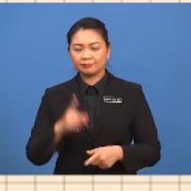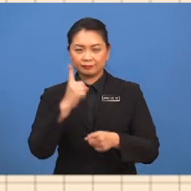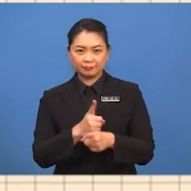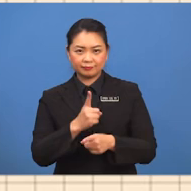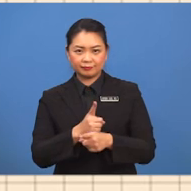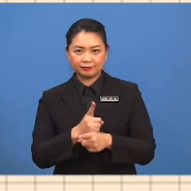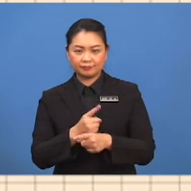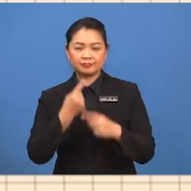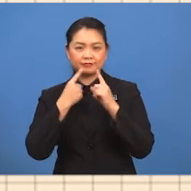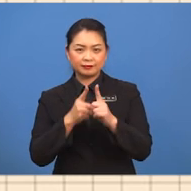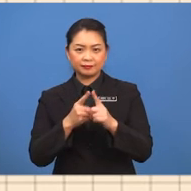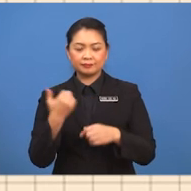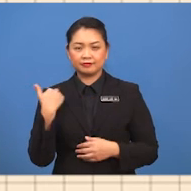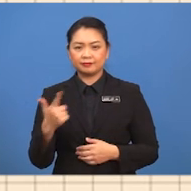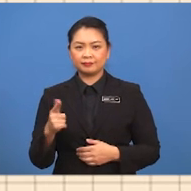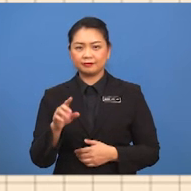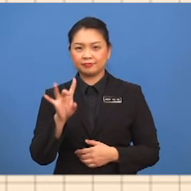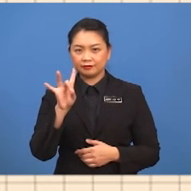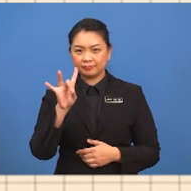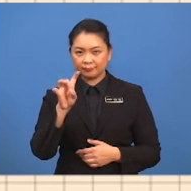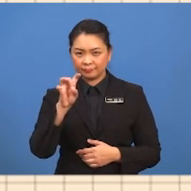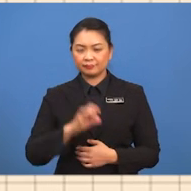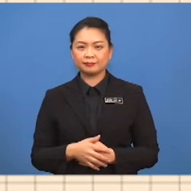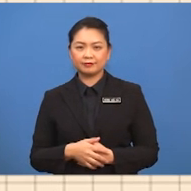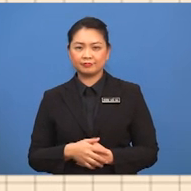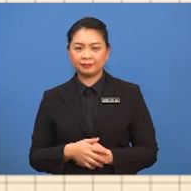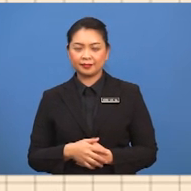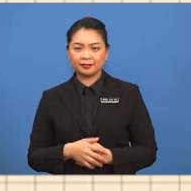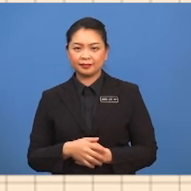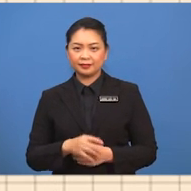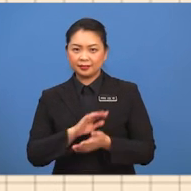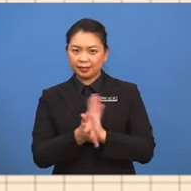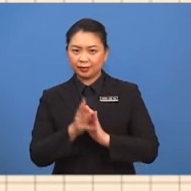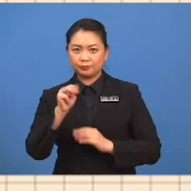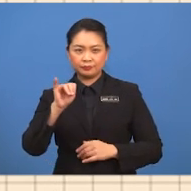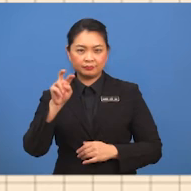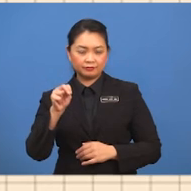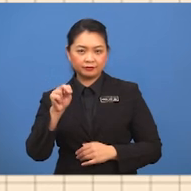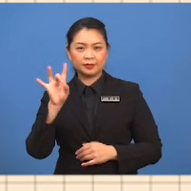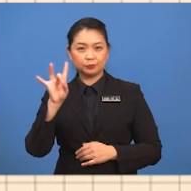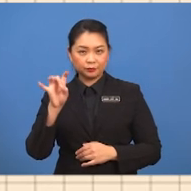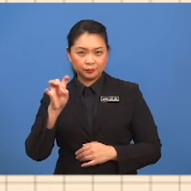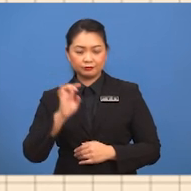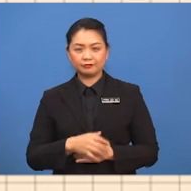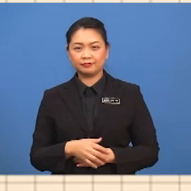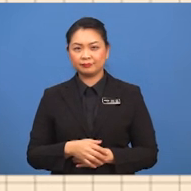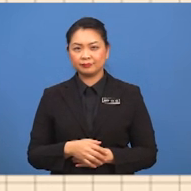Betul, jawapannya ialah 80. Jadi min ialah 80.